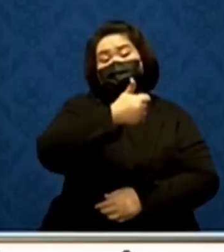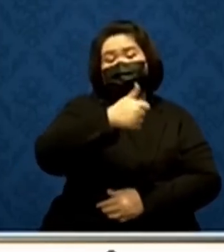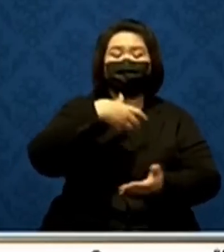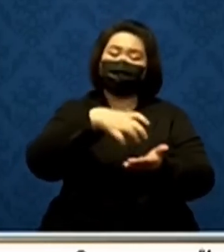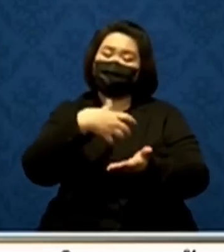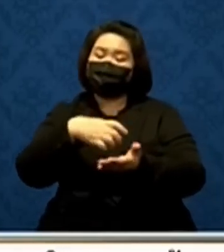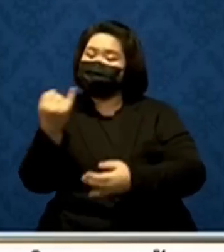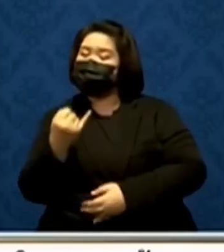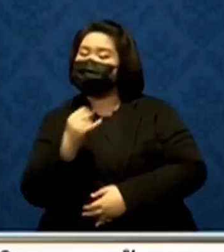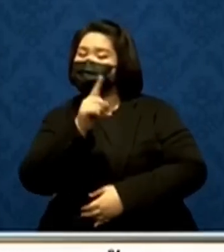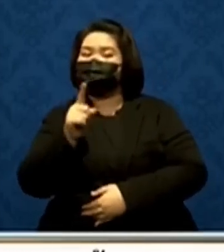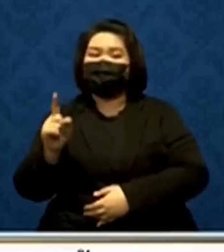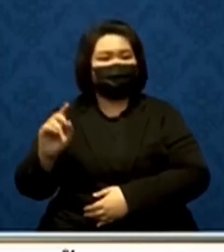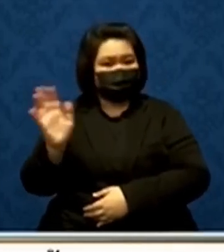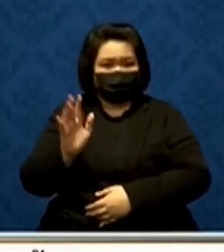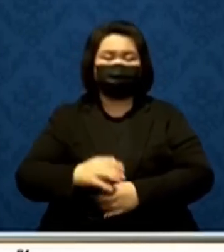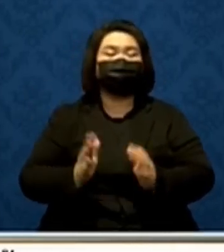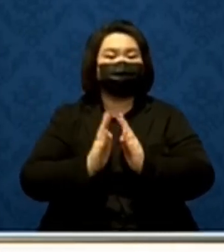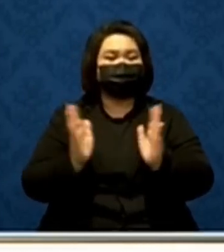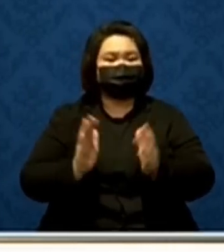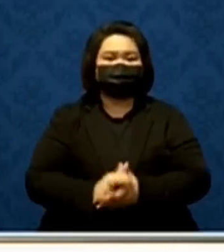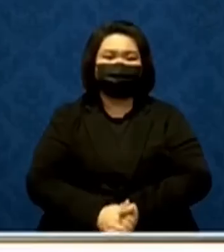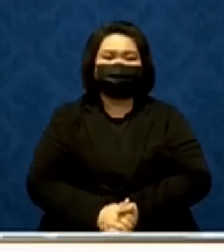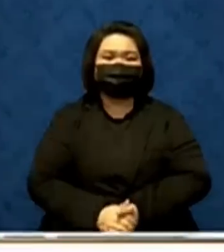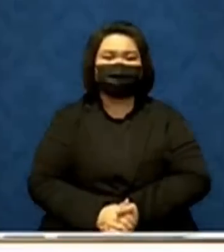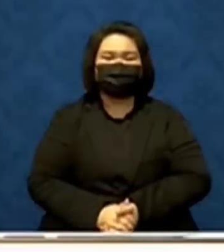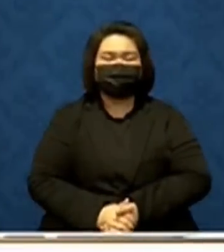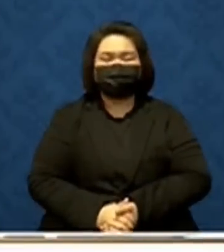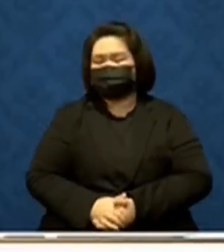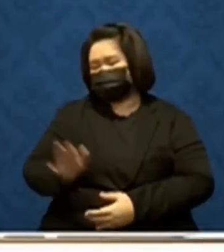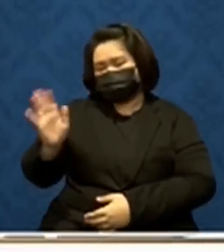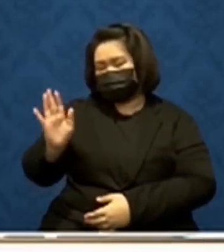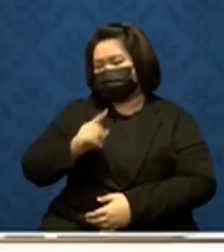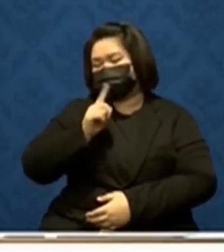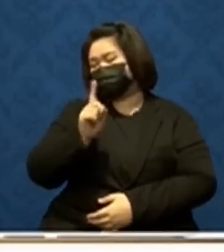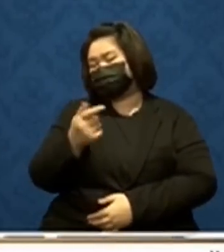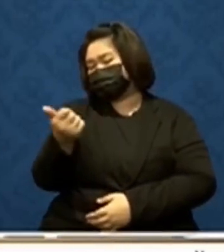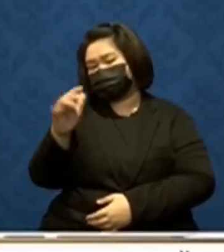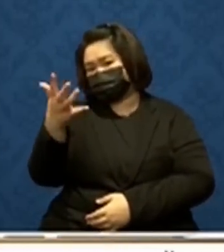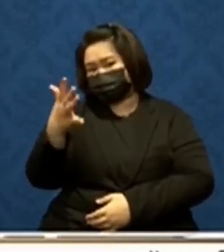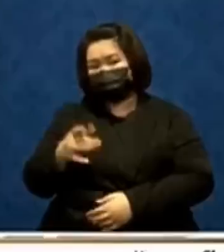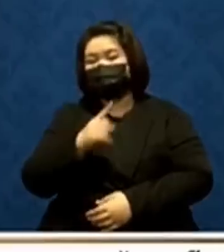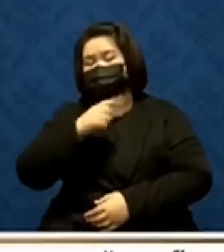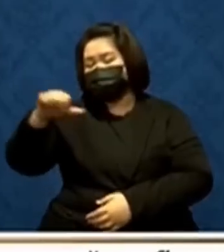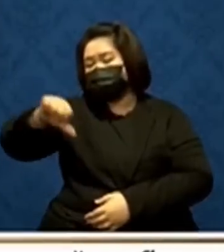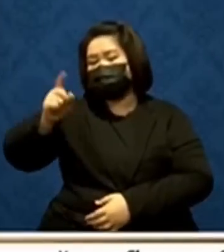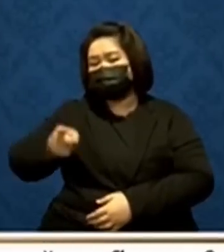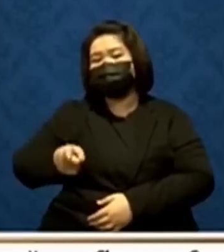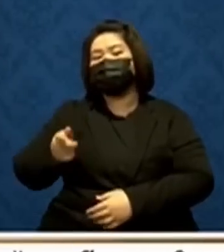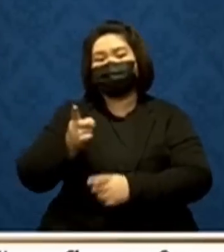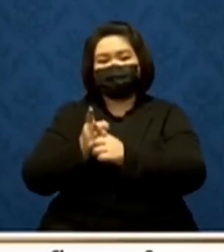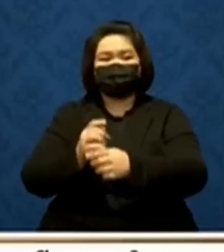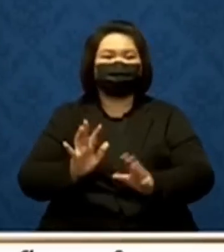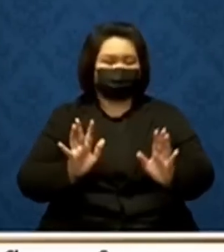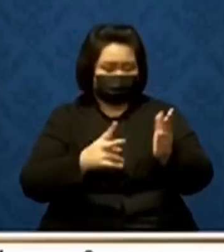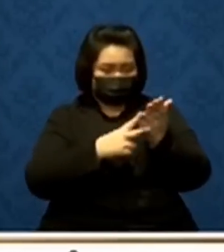ชั่วใส่คนอื่นประธานครับขอบคุณครับกับก็ไม่ได้เอาชั่วใส่กันได้แล้วครับแต่ละทีมันก็ต้องชั่วแทน